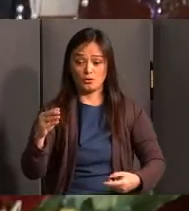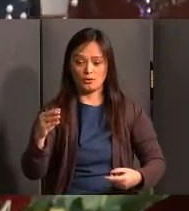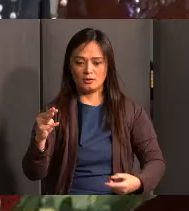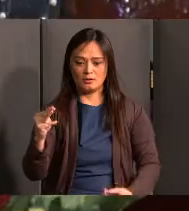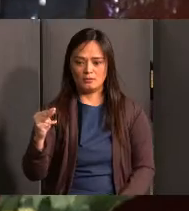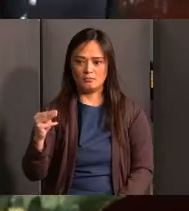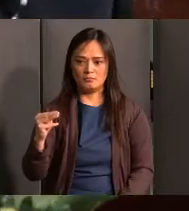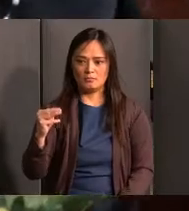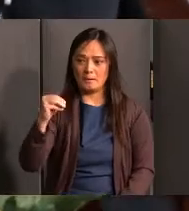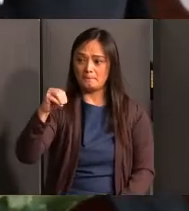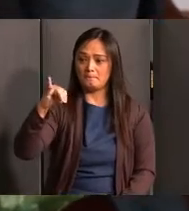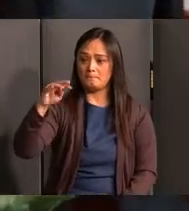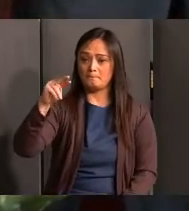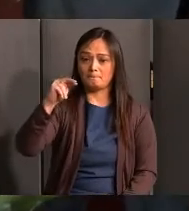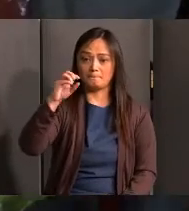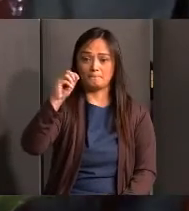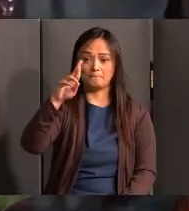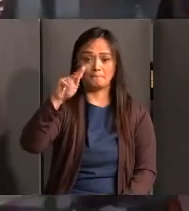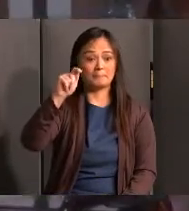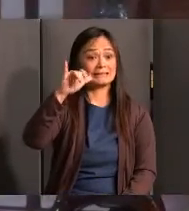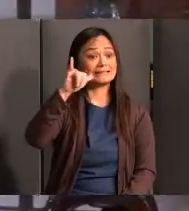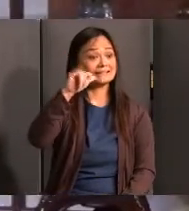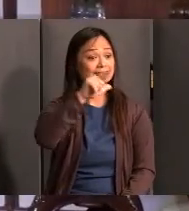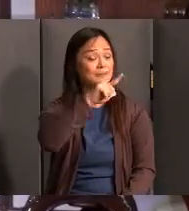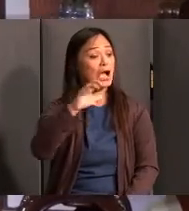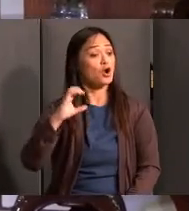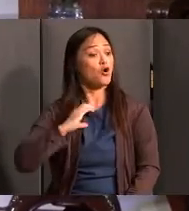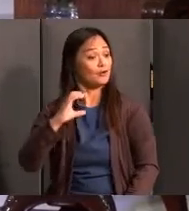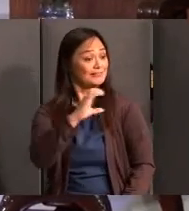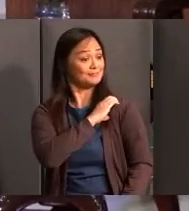Ba't ginagawa natin yan kahit sa Panginoon?